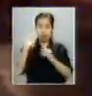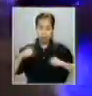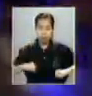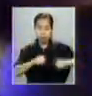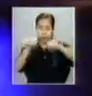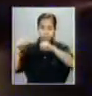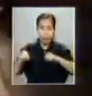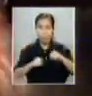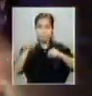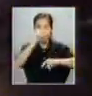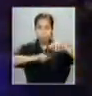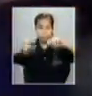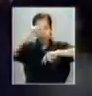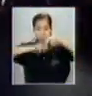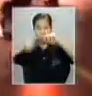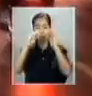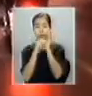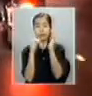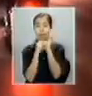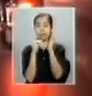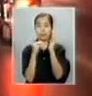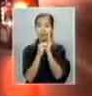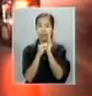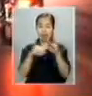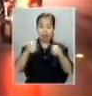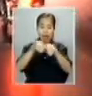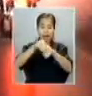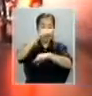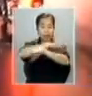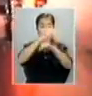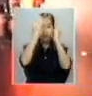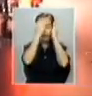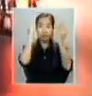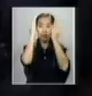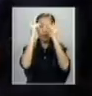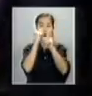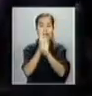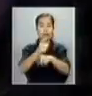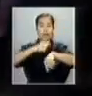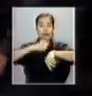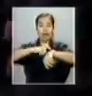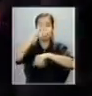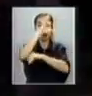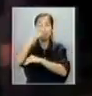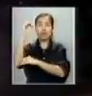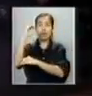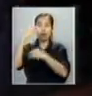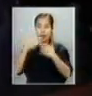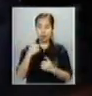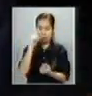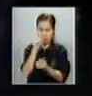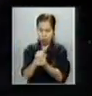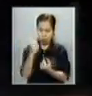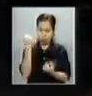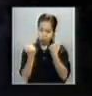นตามพื้นที่เสี่ยงทั่วกรุงเทพและรอบพื้นที่ราชประสงค์ในช่วงเวลาเคอร์ฟิวชุดเคลื่อนที่เร็วปะฉะดะพบรถคันหนึ่